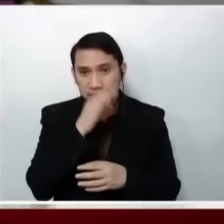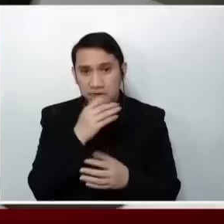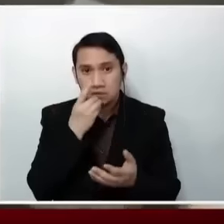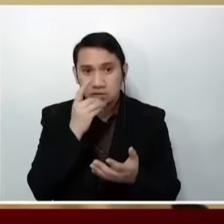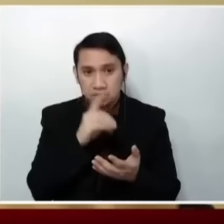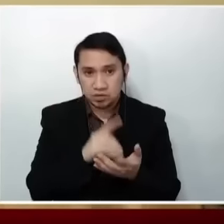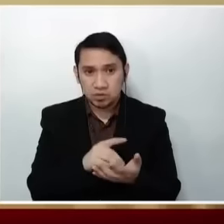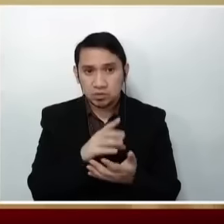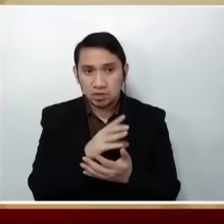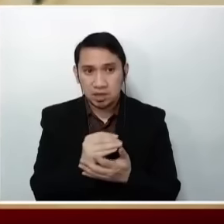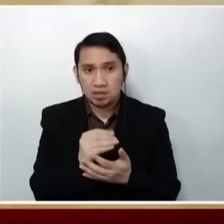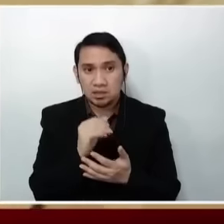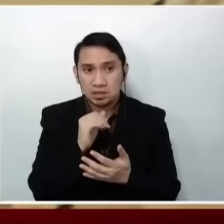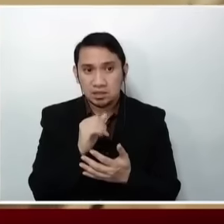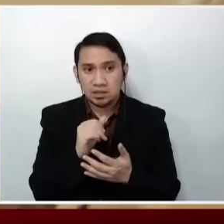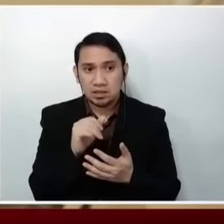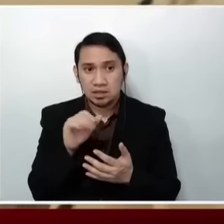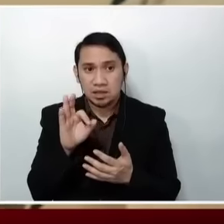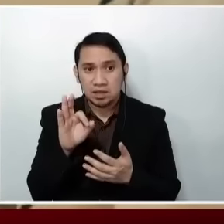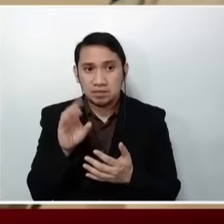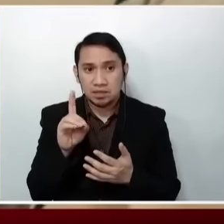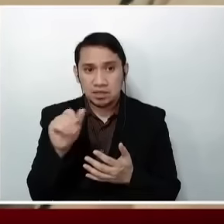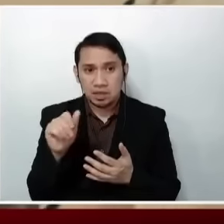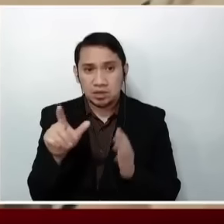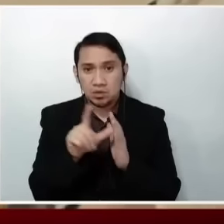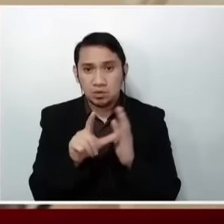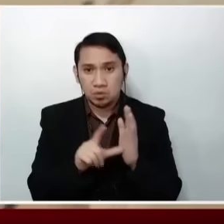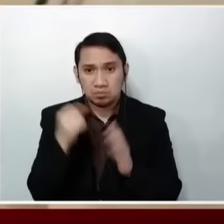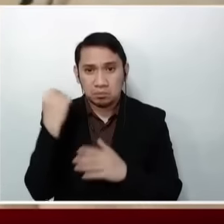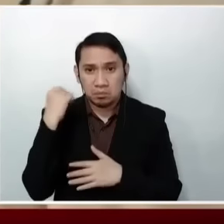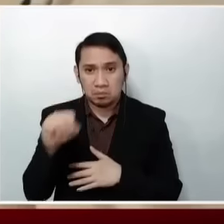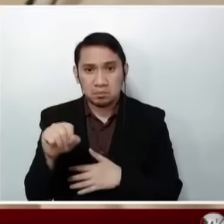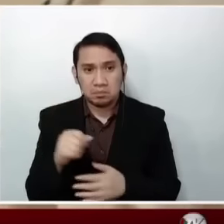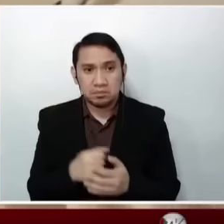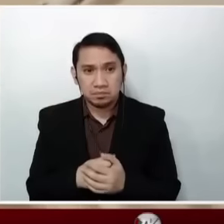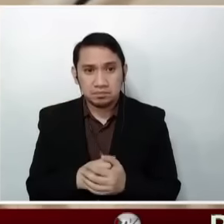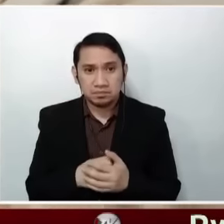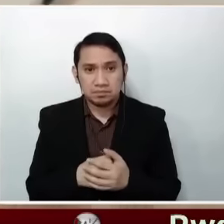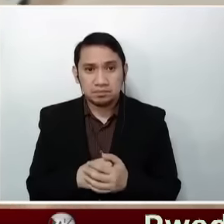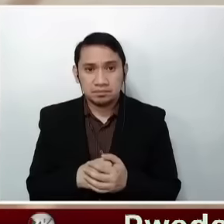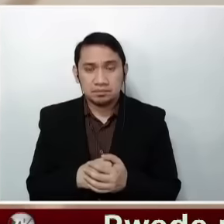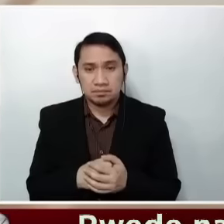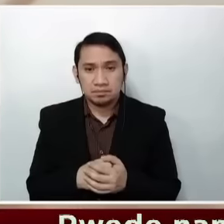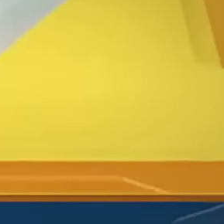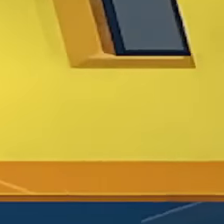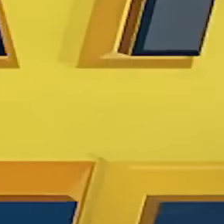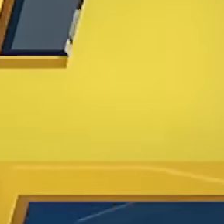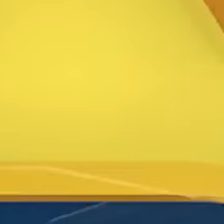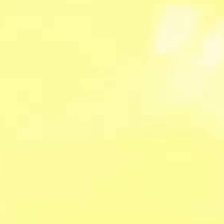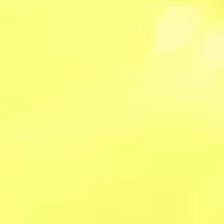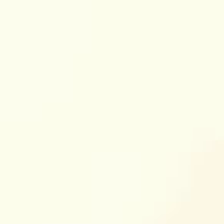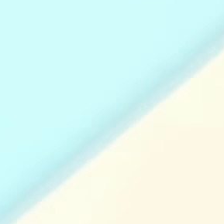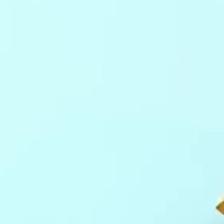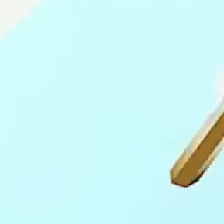of medicine at paglabag sa FDA law. Nico Bawa, ABS-CBN News.